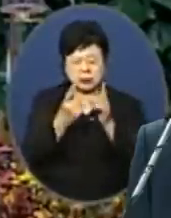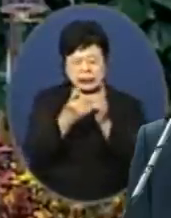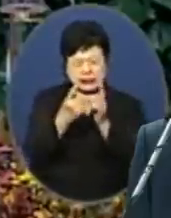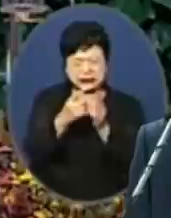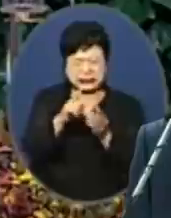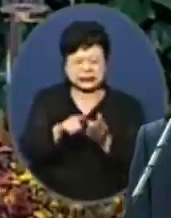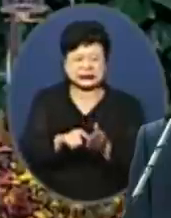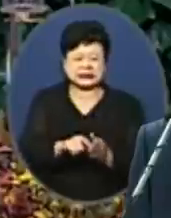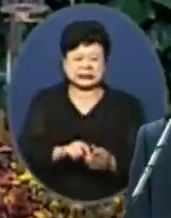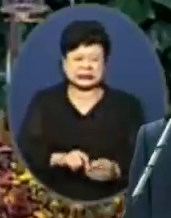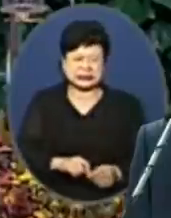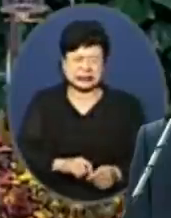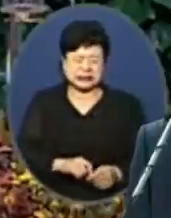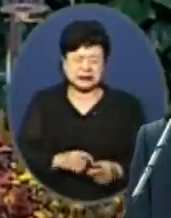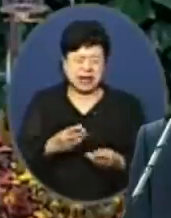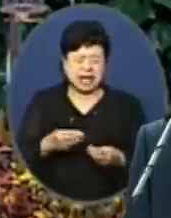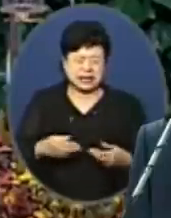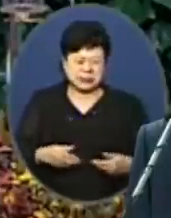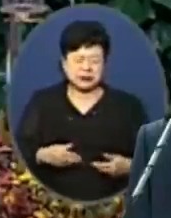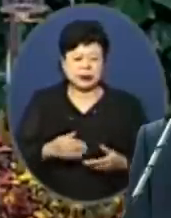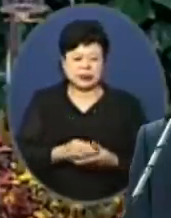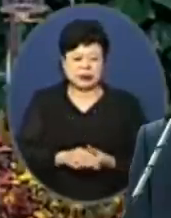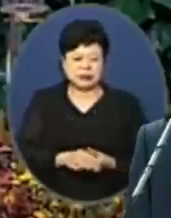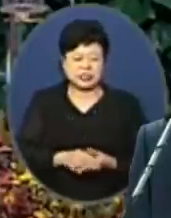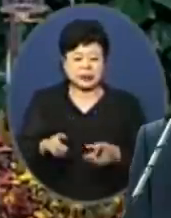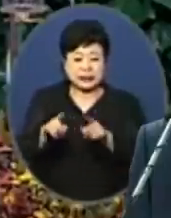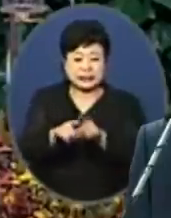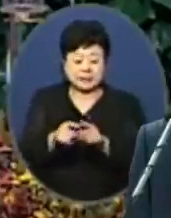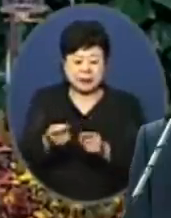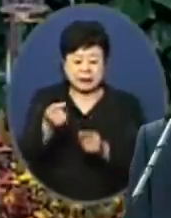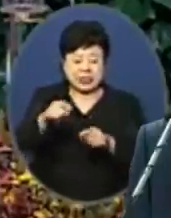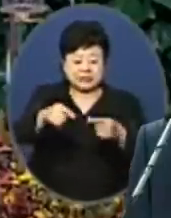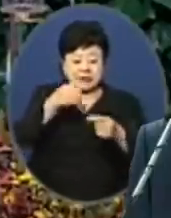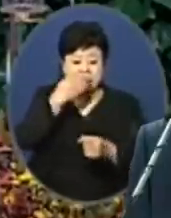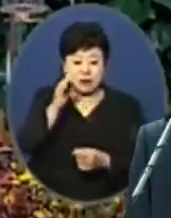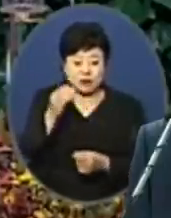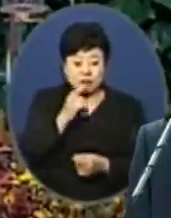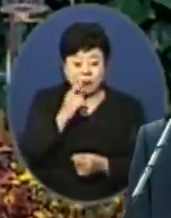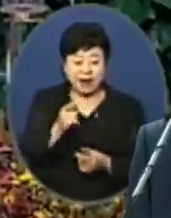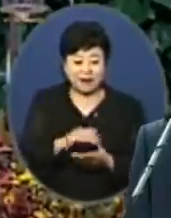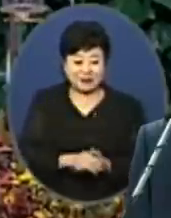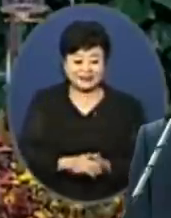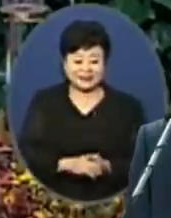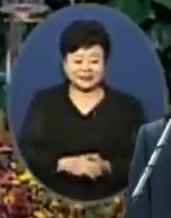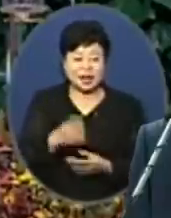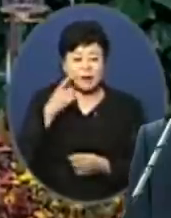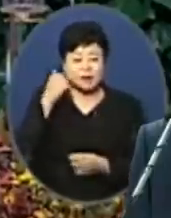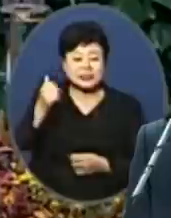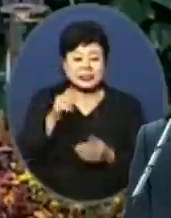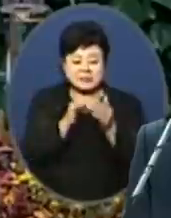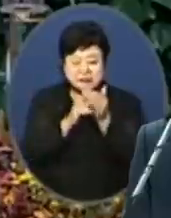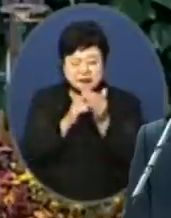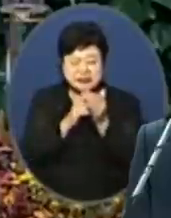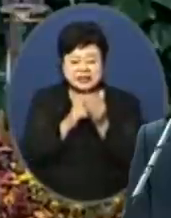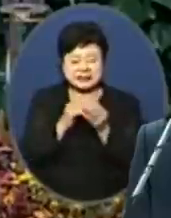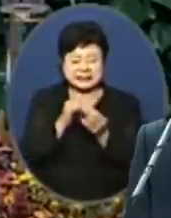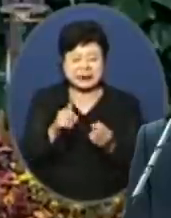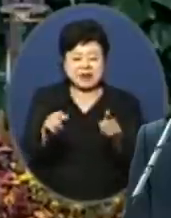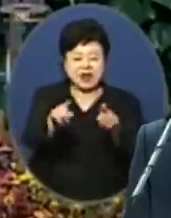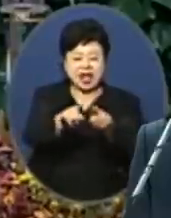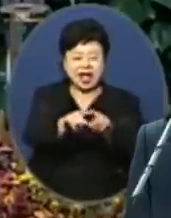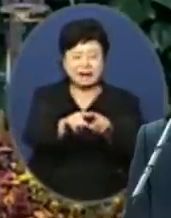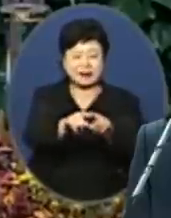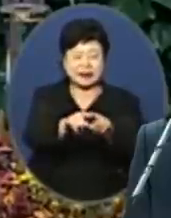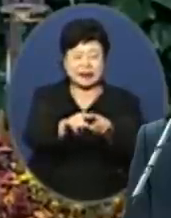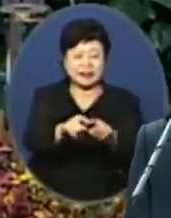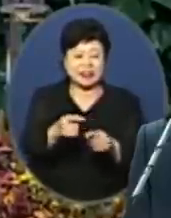시간이 몇 시간이 걸립니다. 그렇게 말을 했어요. 다음 날 목사님은 그 비밀 요원과 함께